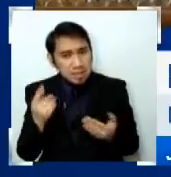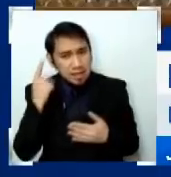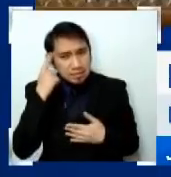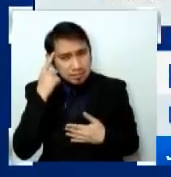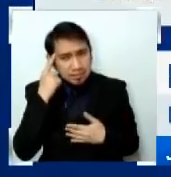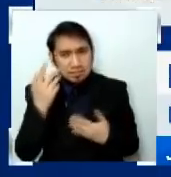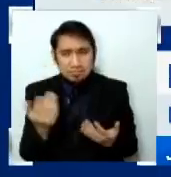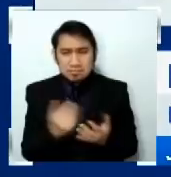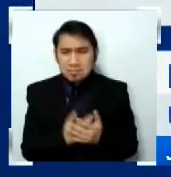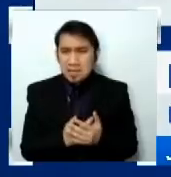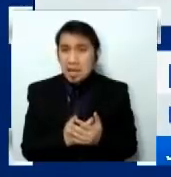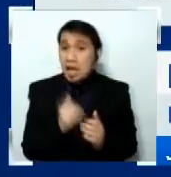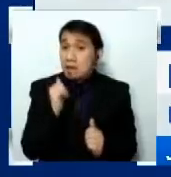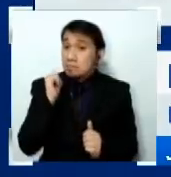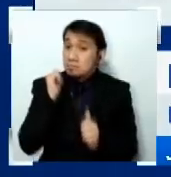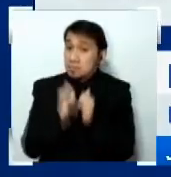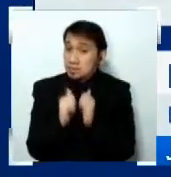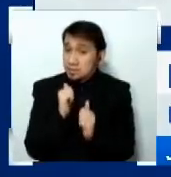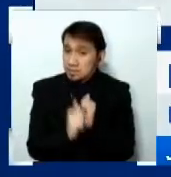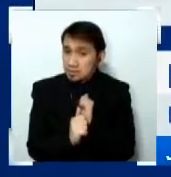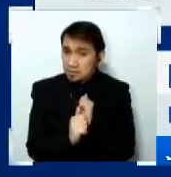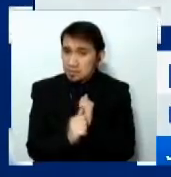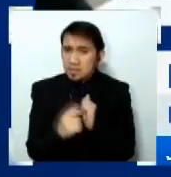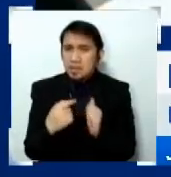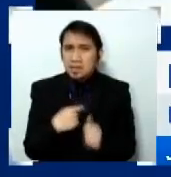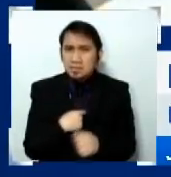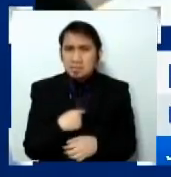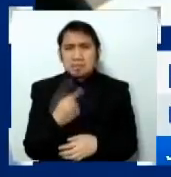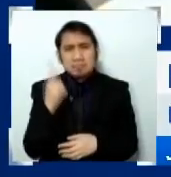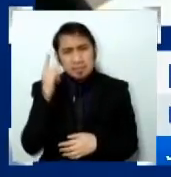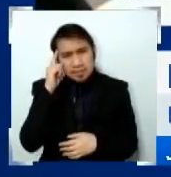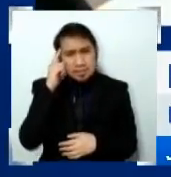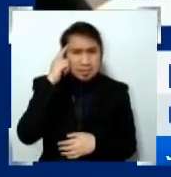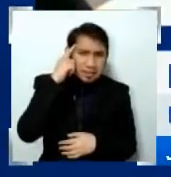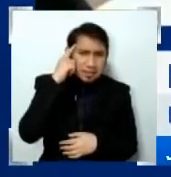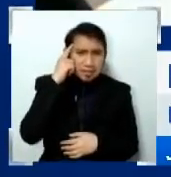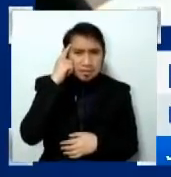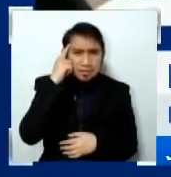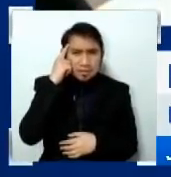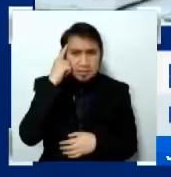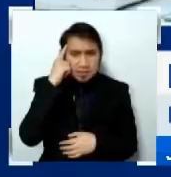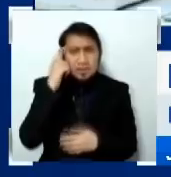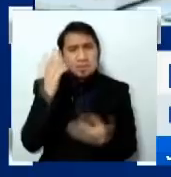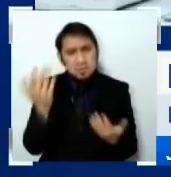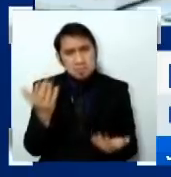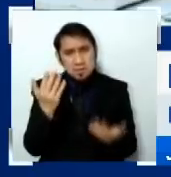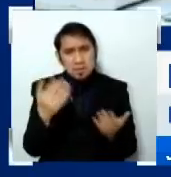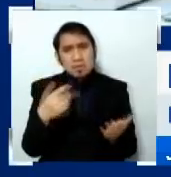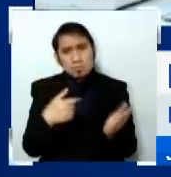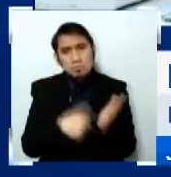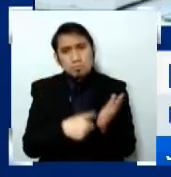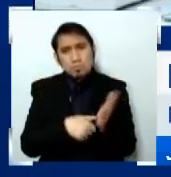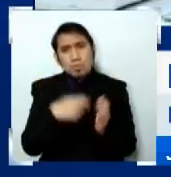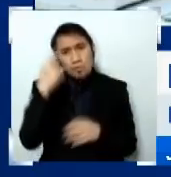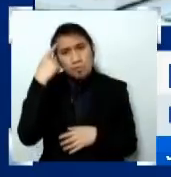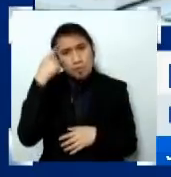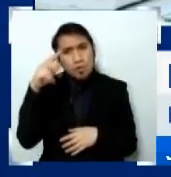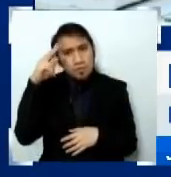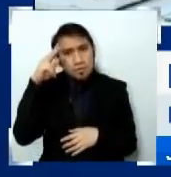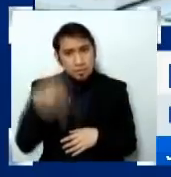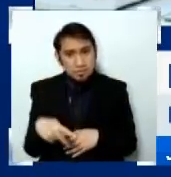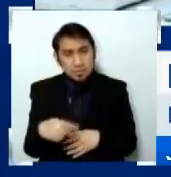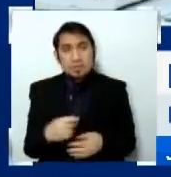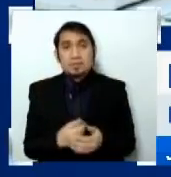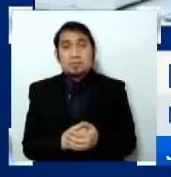meaning to say, I am seriously thinking of running for vice president. Iprinisinta sa Pangulo ng mga kapartido